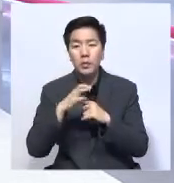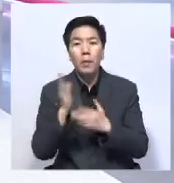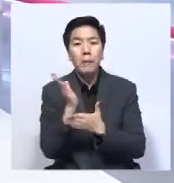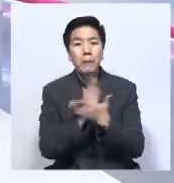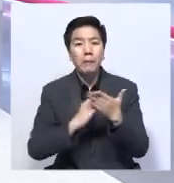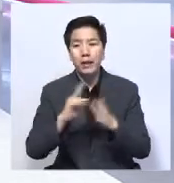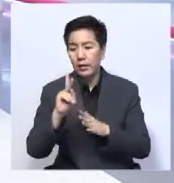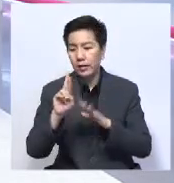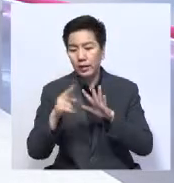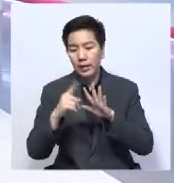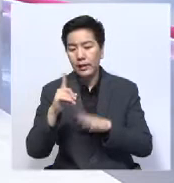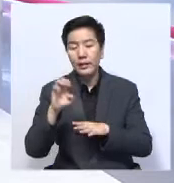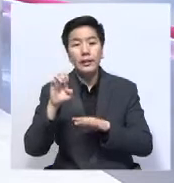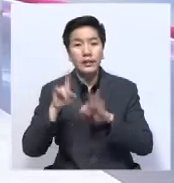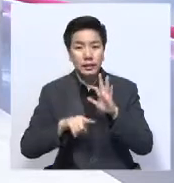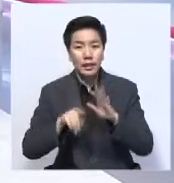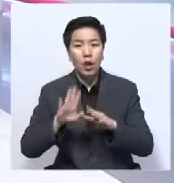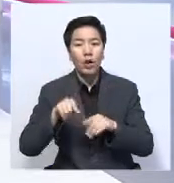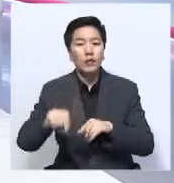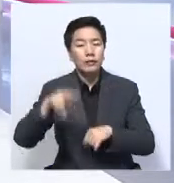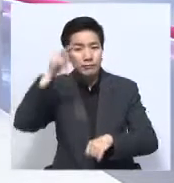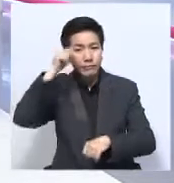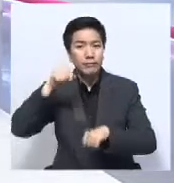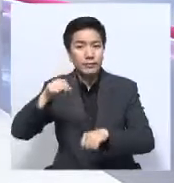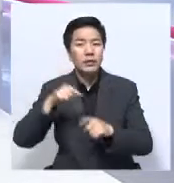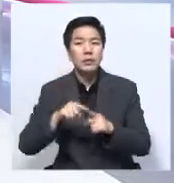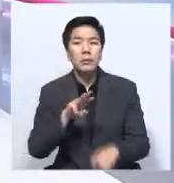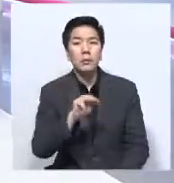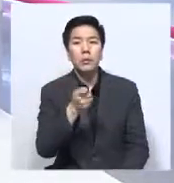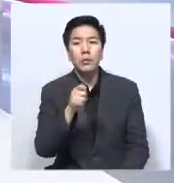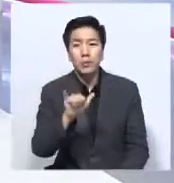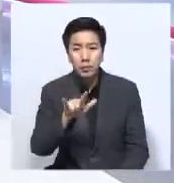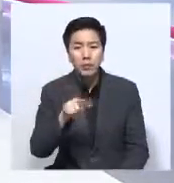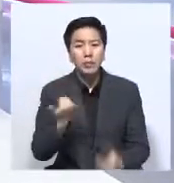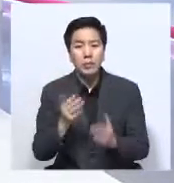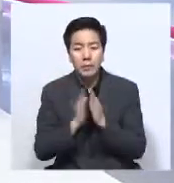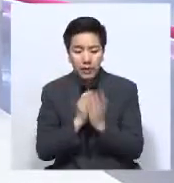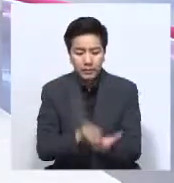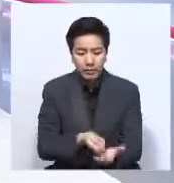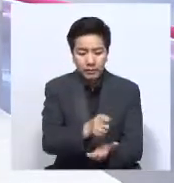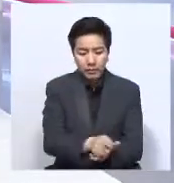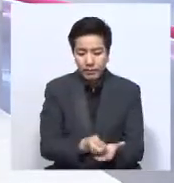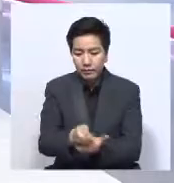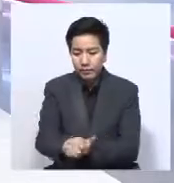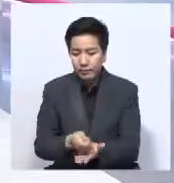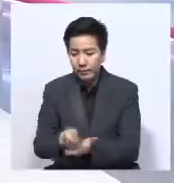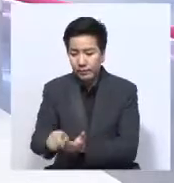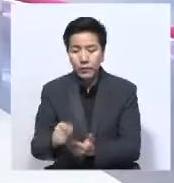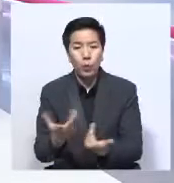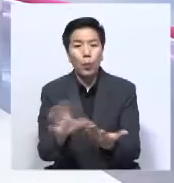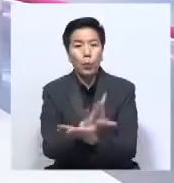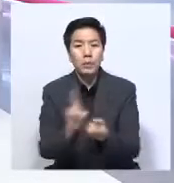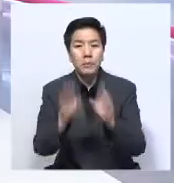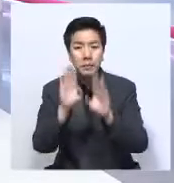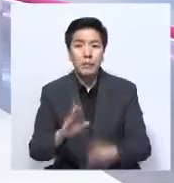กระดี่กรุงเทพมหานครนะครับฝั่งทนนะครับชาวไทยรามันก็จัดกิจกรรมตักบาตรพระสงฆ์นะครับเพื่อสืบสานประเพณีสงกราน